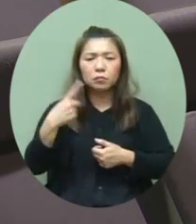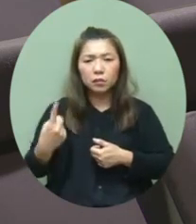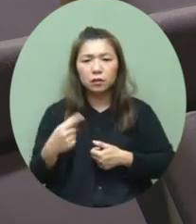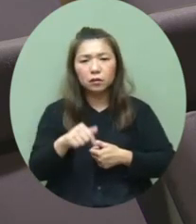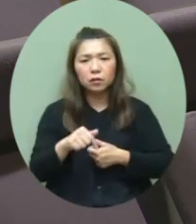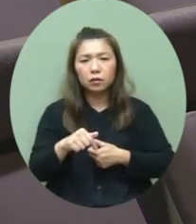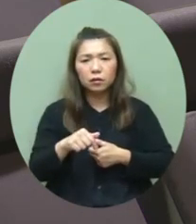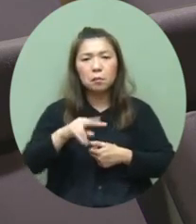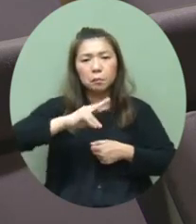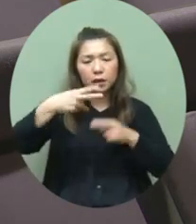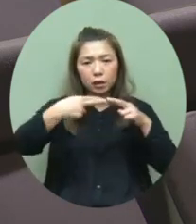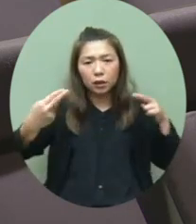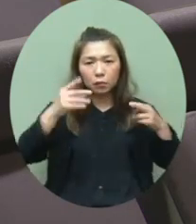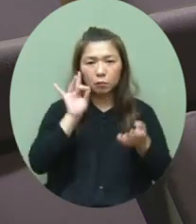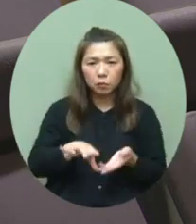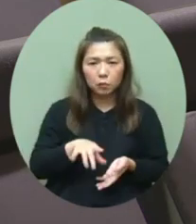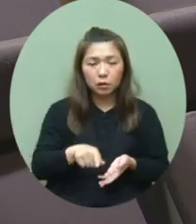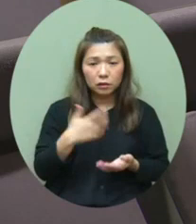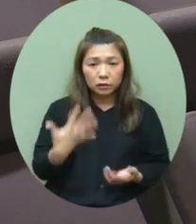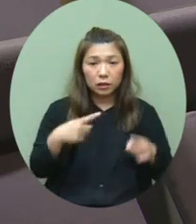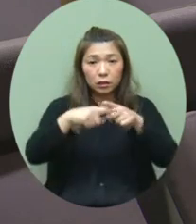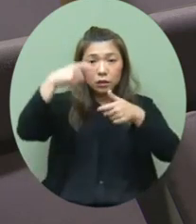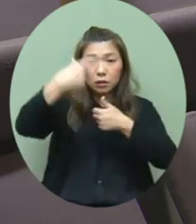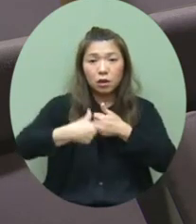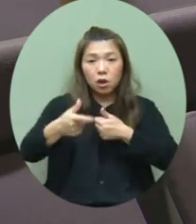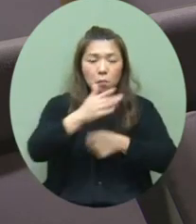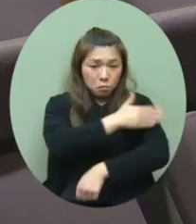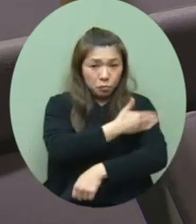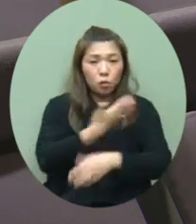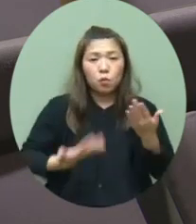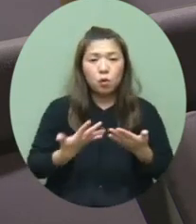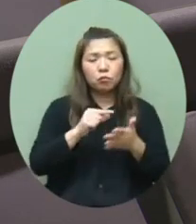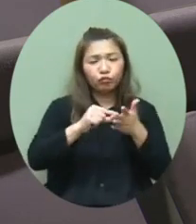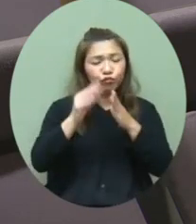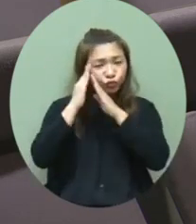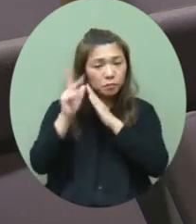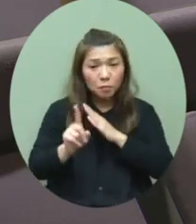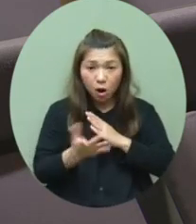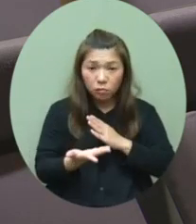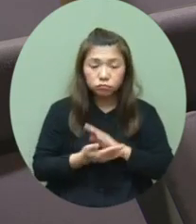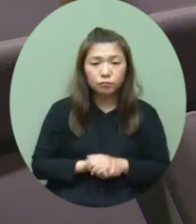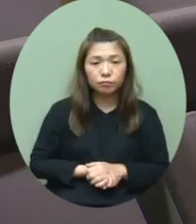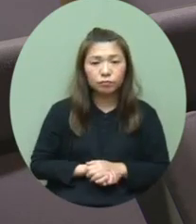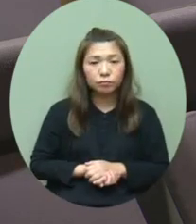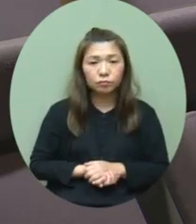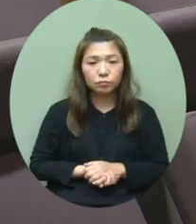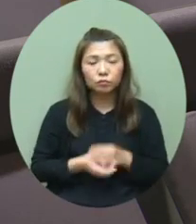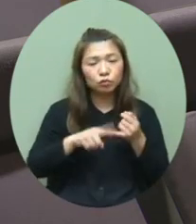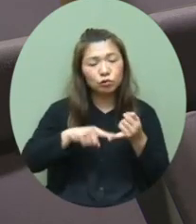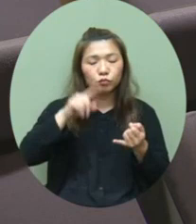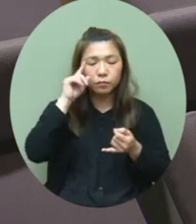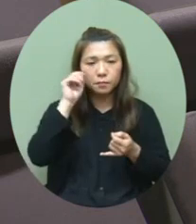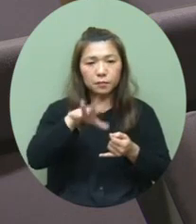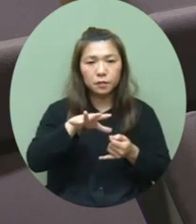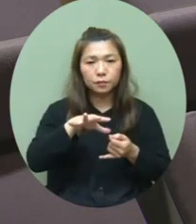BA.2.12.1 嘅變種病毒。都想問一下嗰名人士係護理員定係院友嚟嘅咧？同埋最後就係想